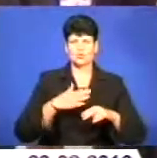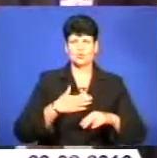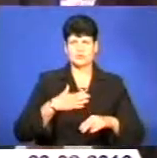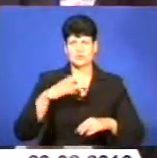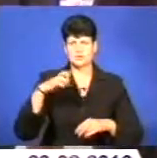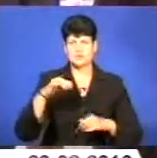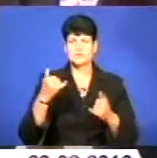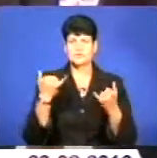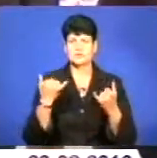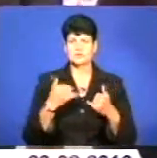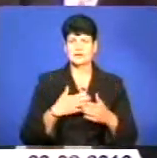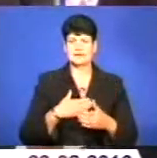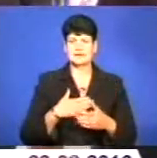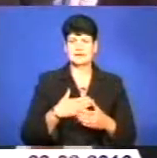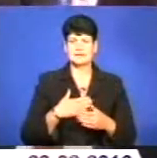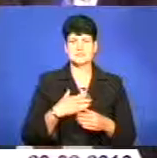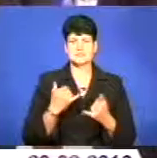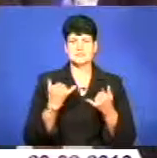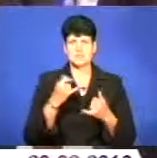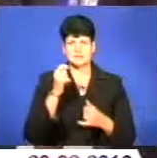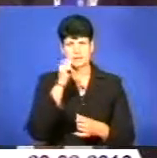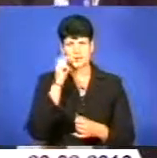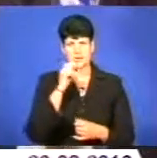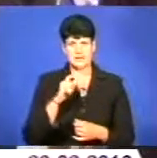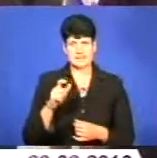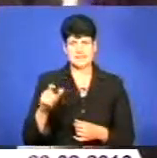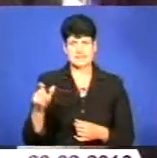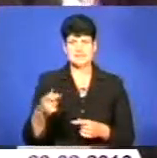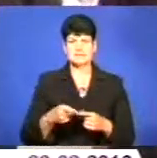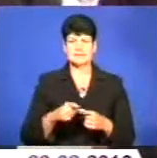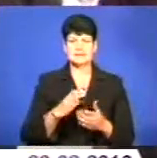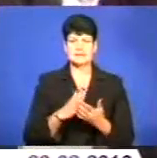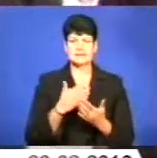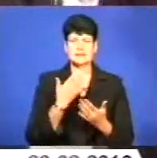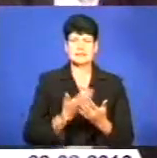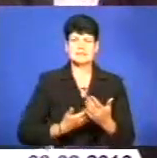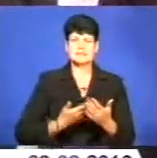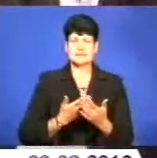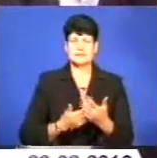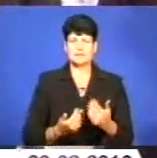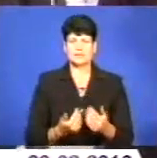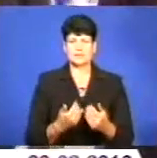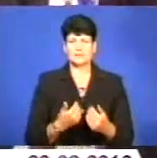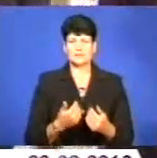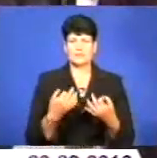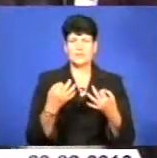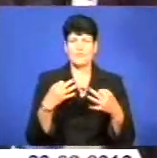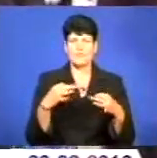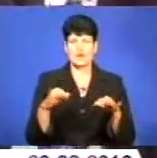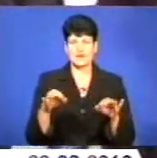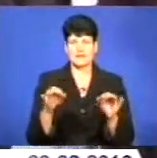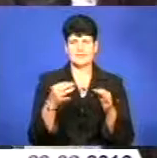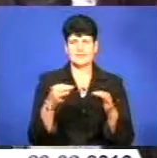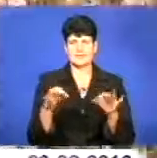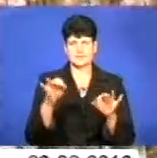нас, для сучасних українців, це є символ волі і незалежності нашої